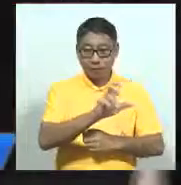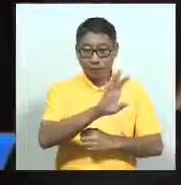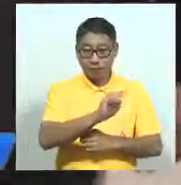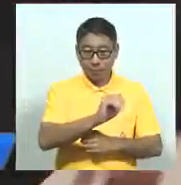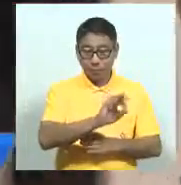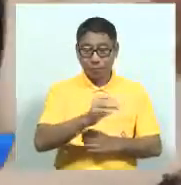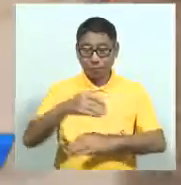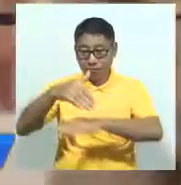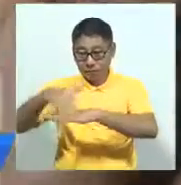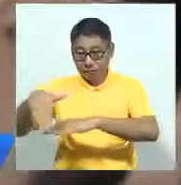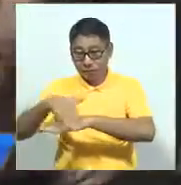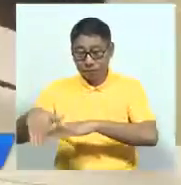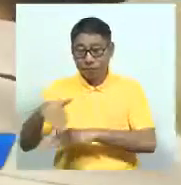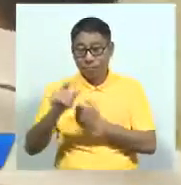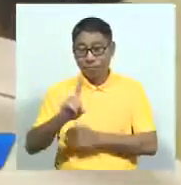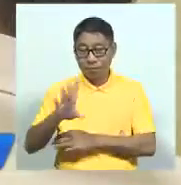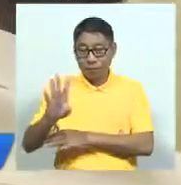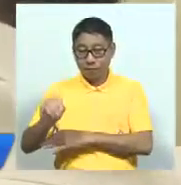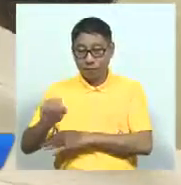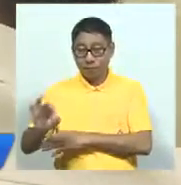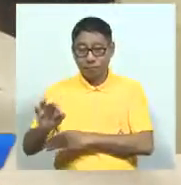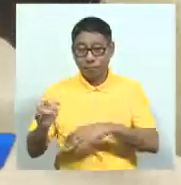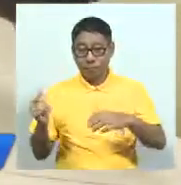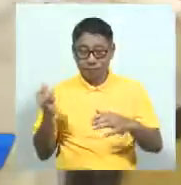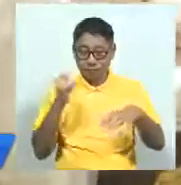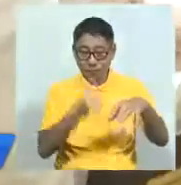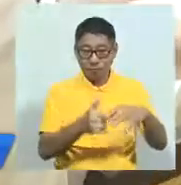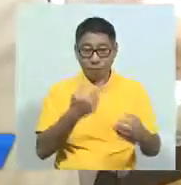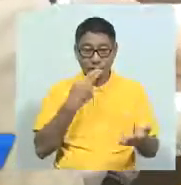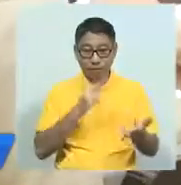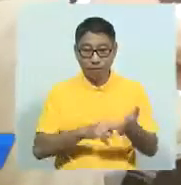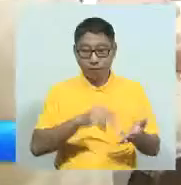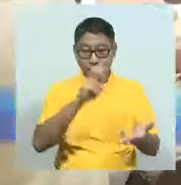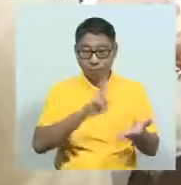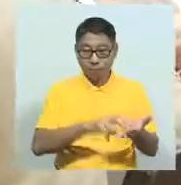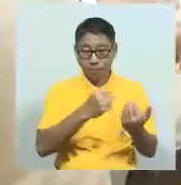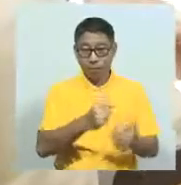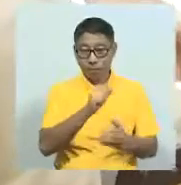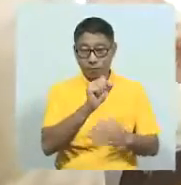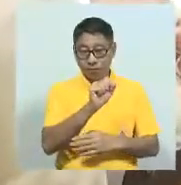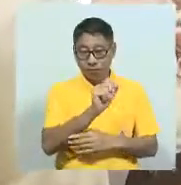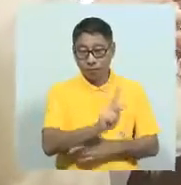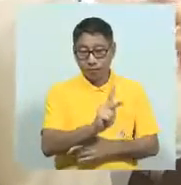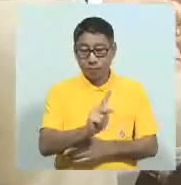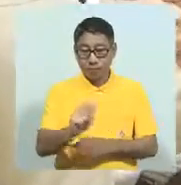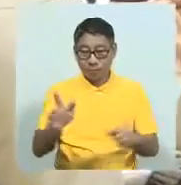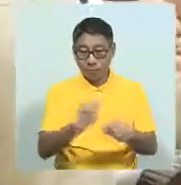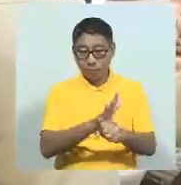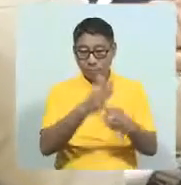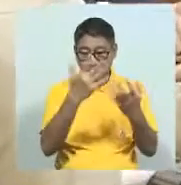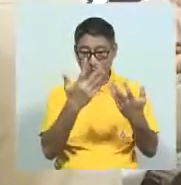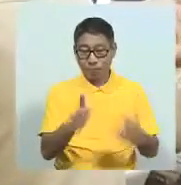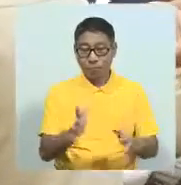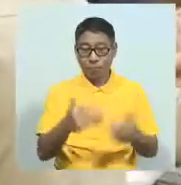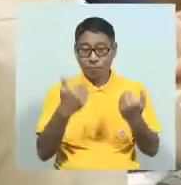แล้วก็แบบบัญชีรายชื่อ149คนเดินทางไปรับหนังสือรับรองที่สำนักงานกกต.ครบเรียบร้อยแล้วนะครับ